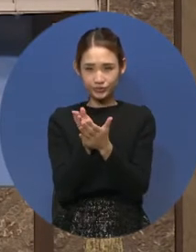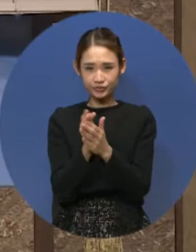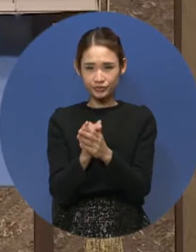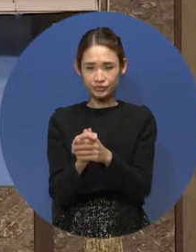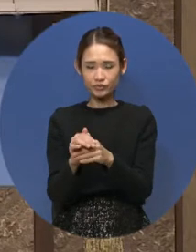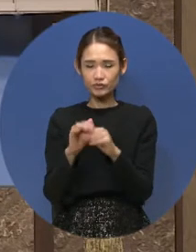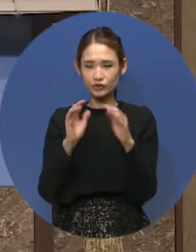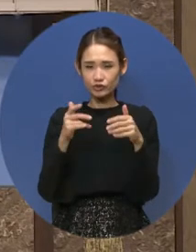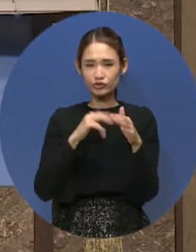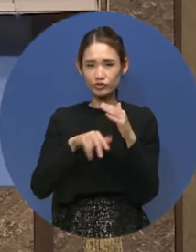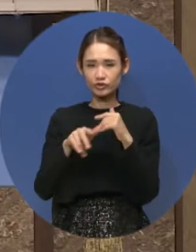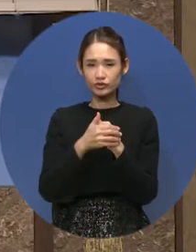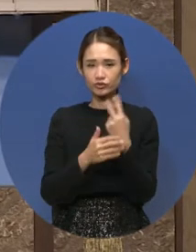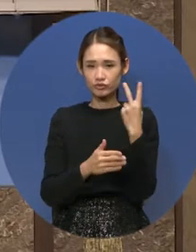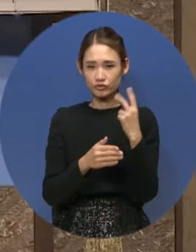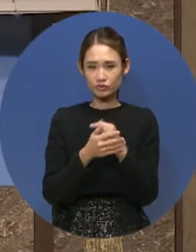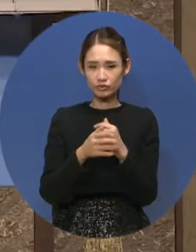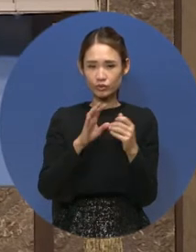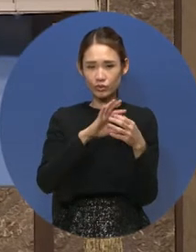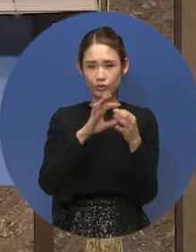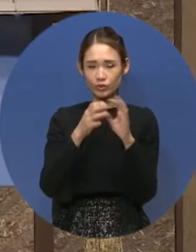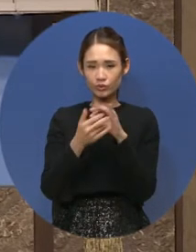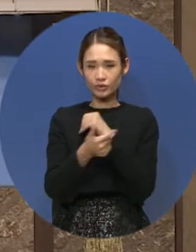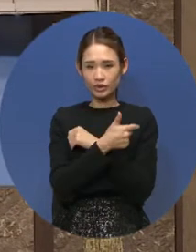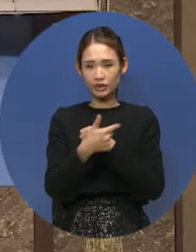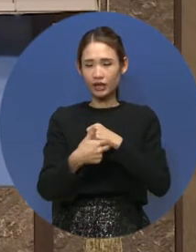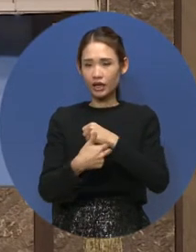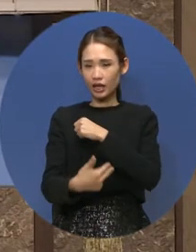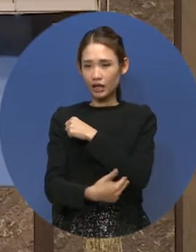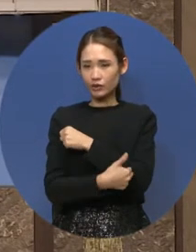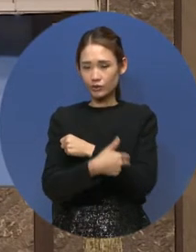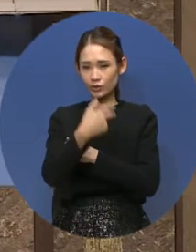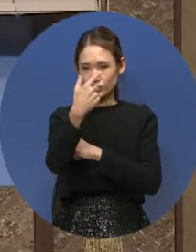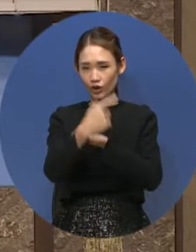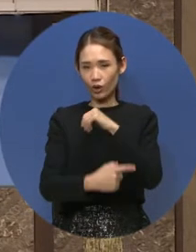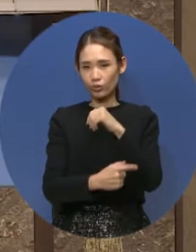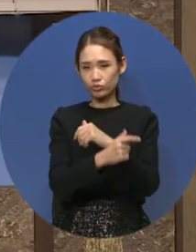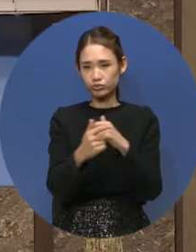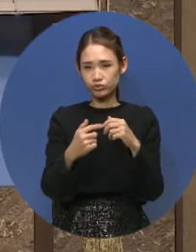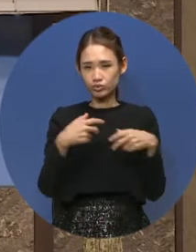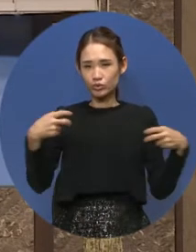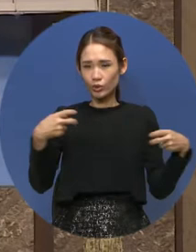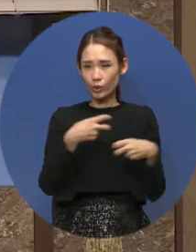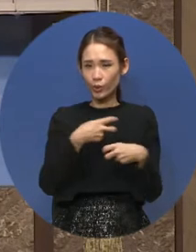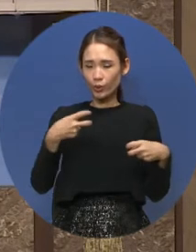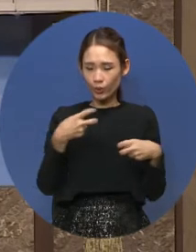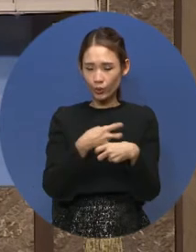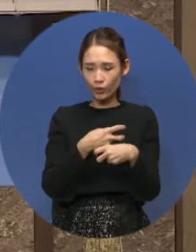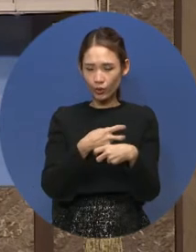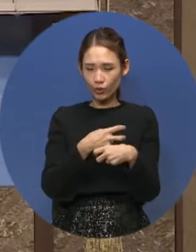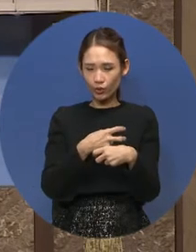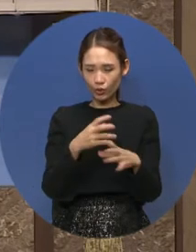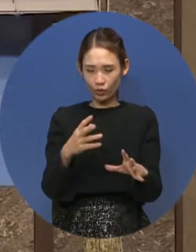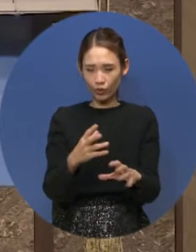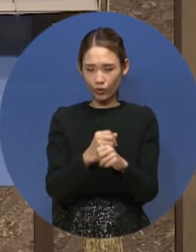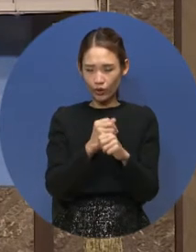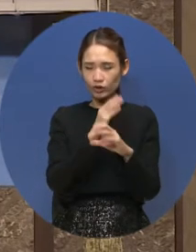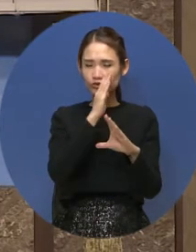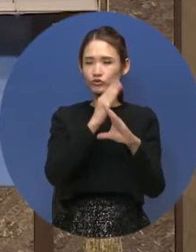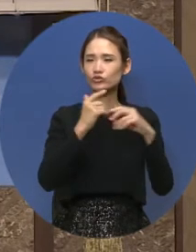노선, 그리고 올림픽대로와 서부 간선 도로 등 교통과 사통팔달의